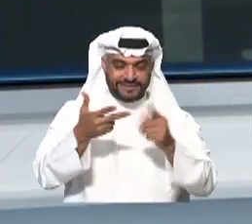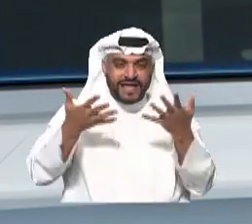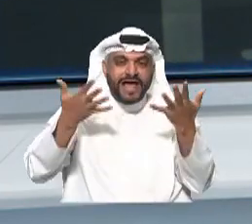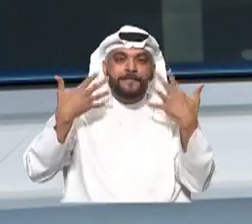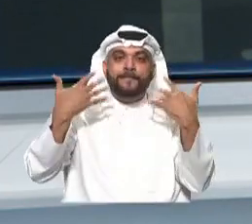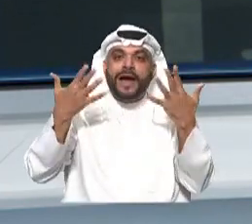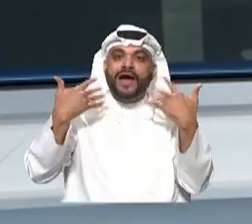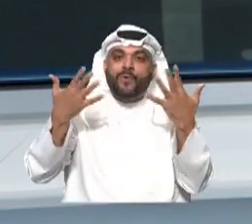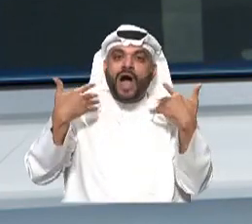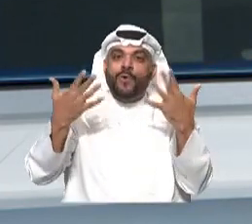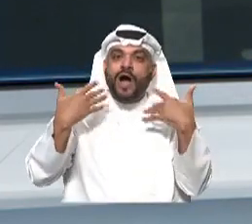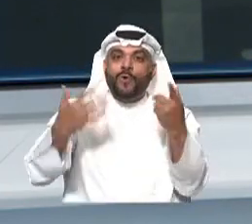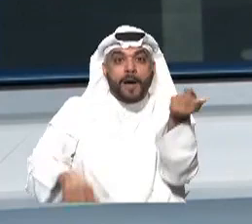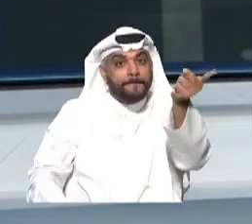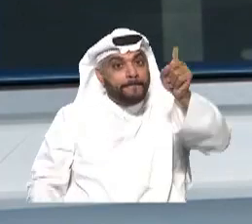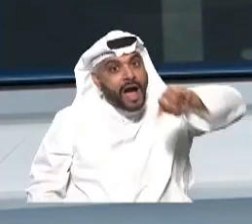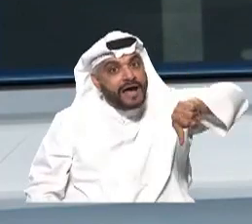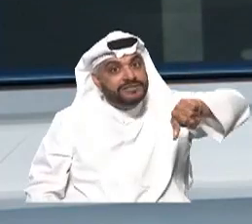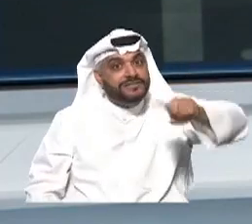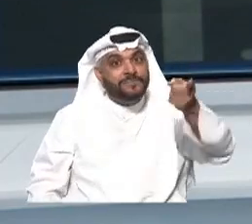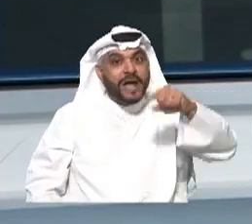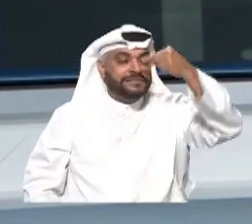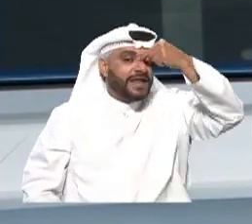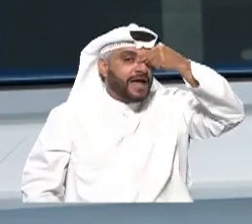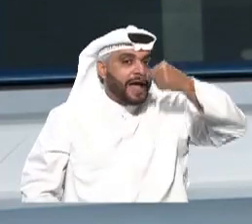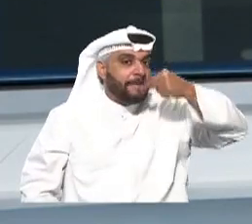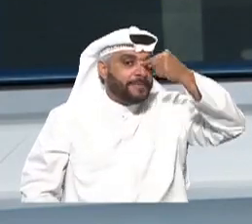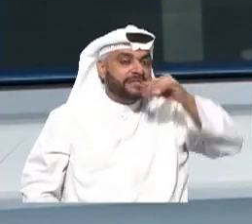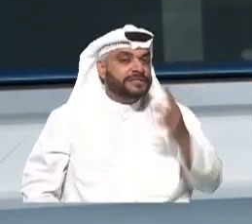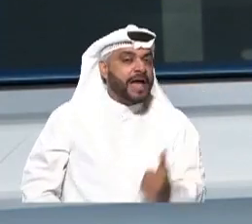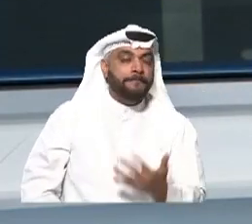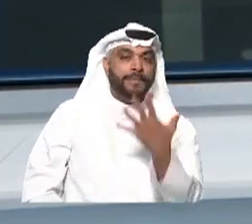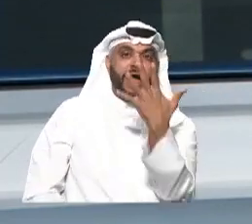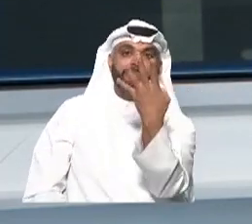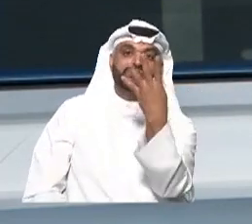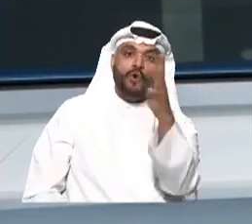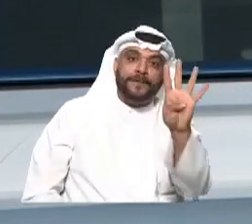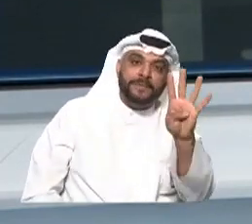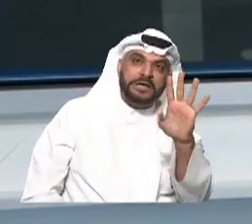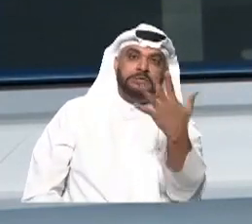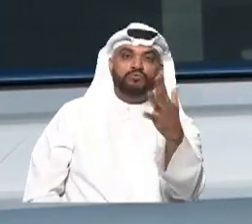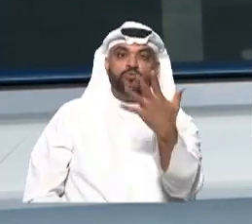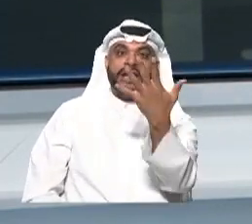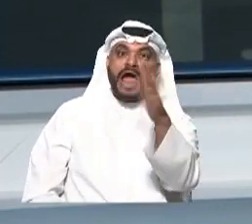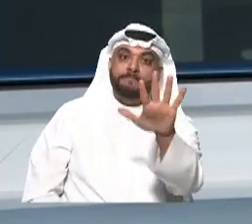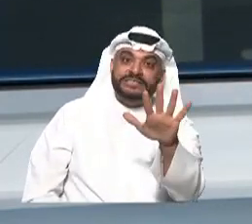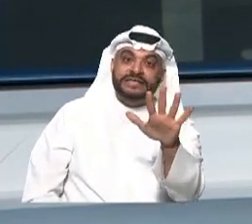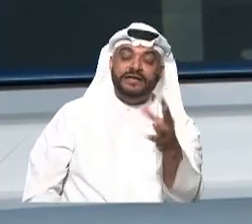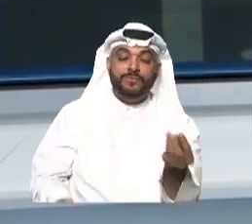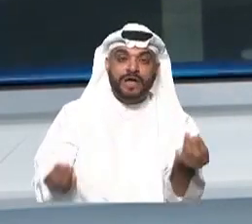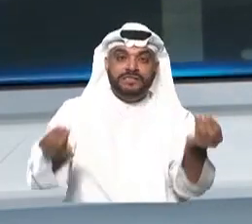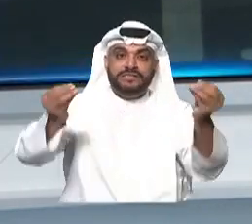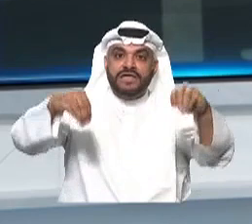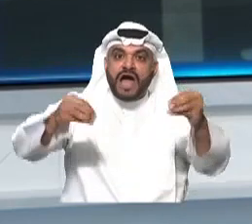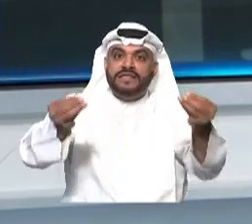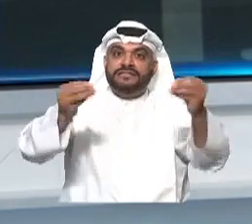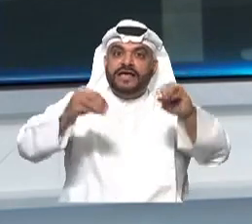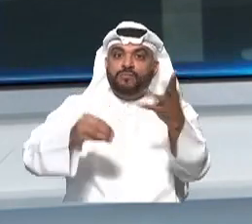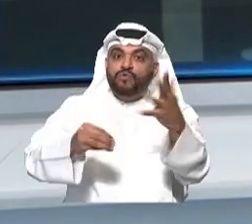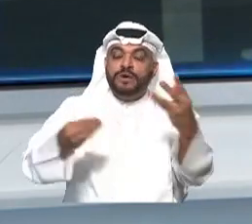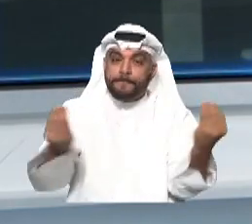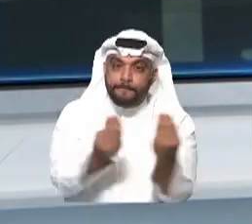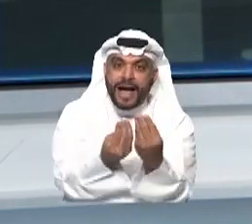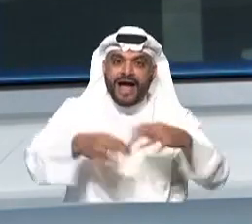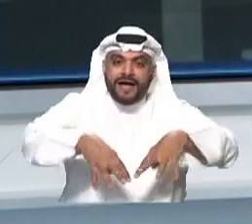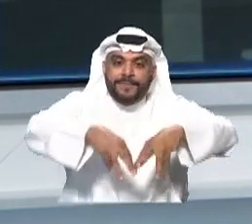ليوم باكر، جنوبية شرقية توصل سرعتها إلى 45 كيلومتر بالساعة، تتزايد تدريجيا مع فرص للغبار.